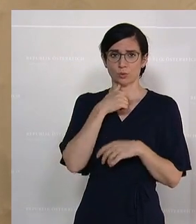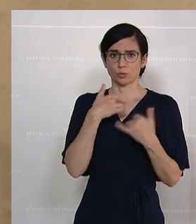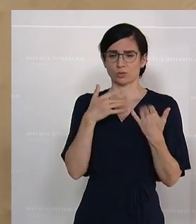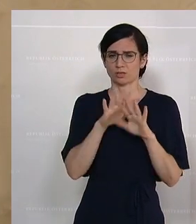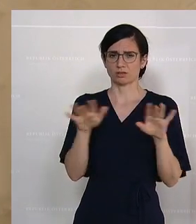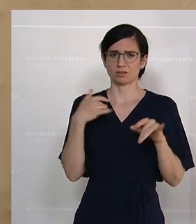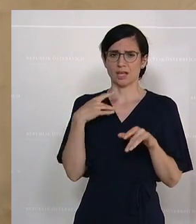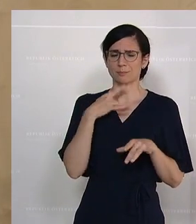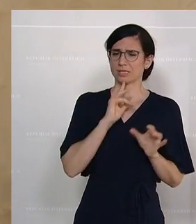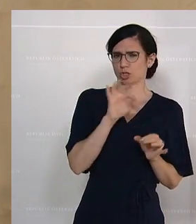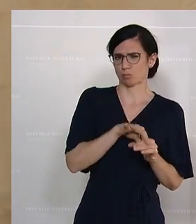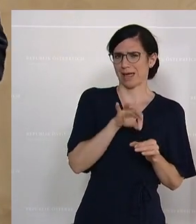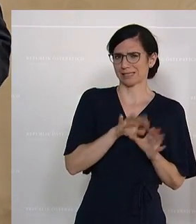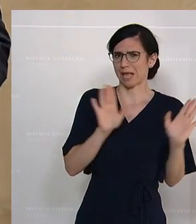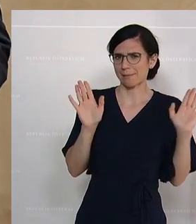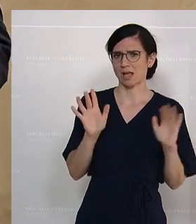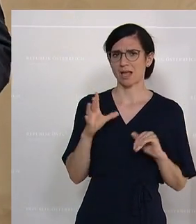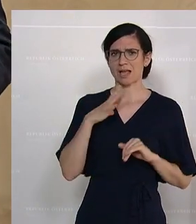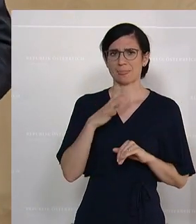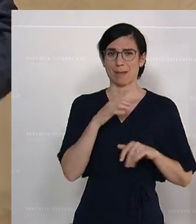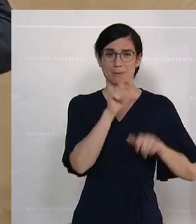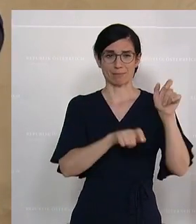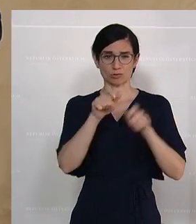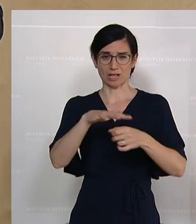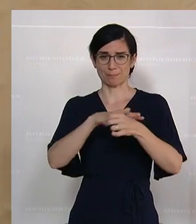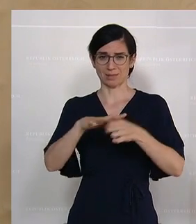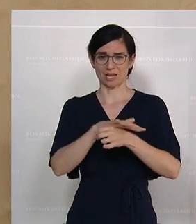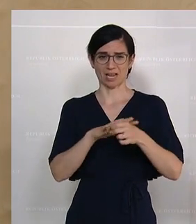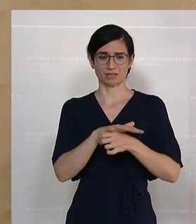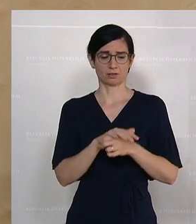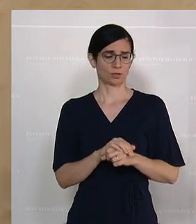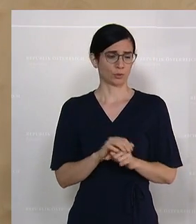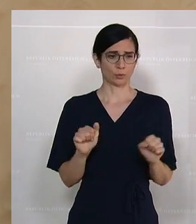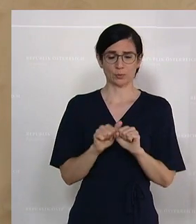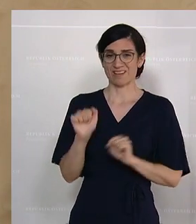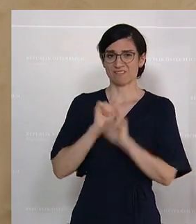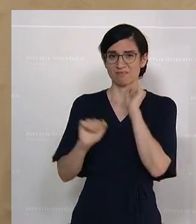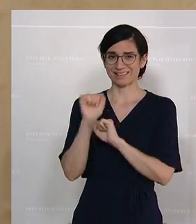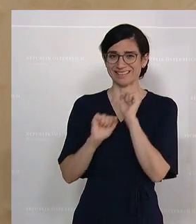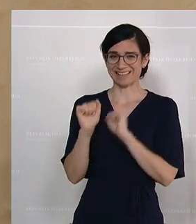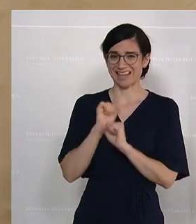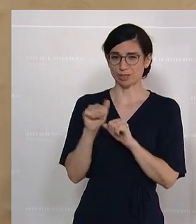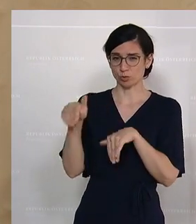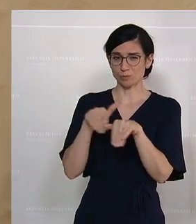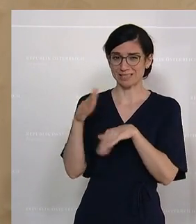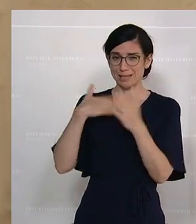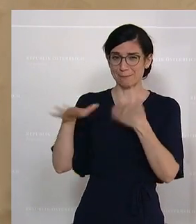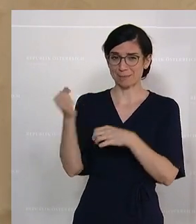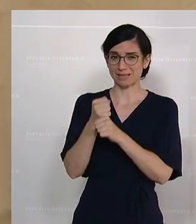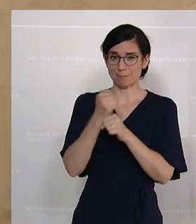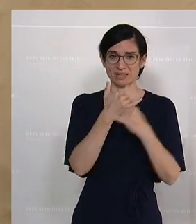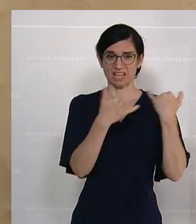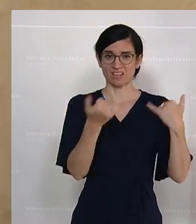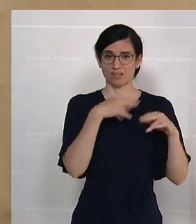sparsamer und den anfang im personalbereich dass inzwischen die verteidigungsministerin danach mehr mitarbeiter hat wie der bundeskanzler